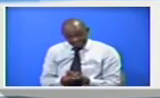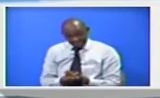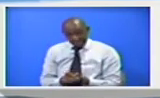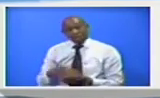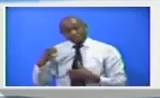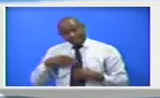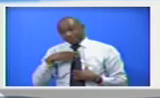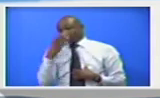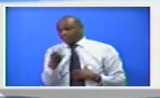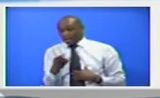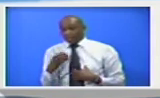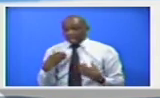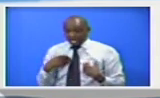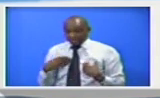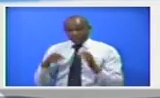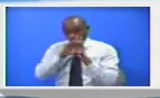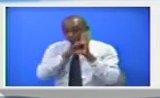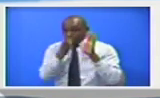ambao iko katika katiba